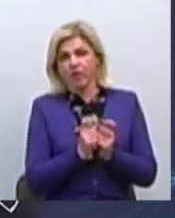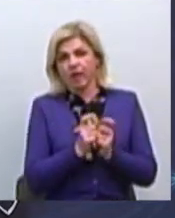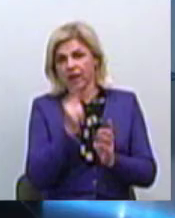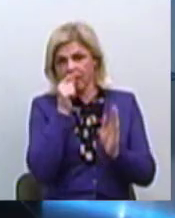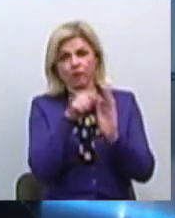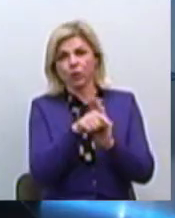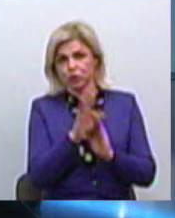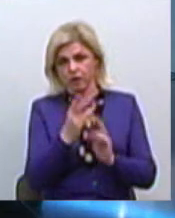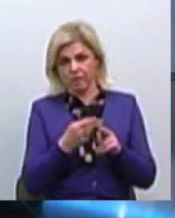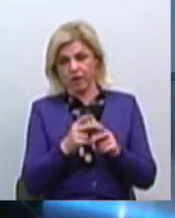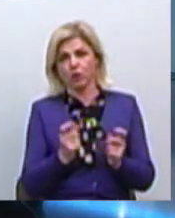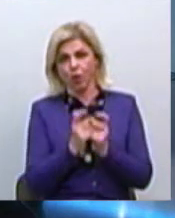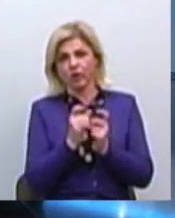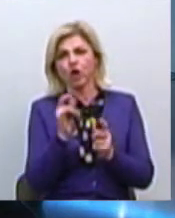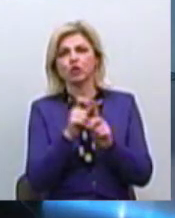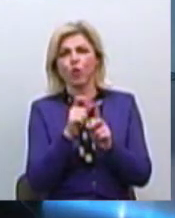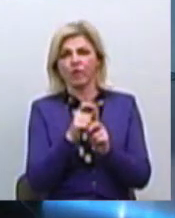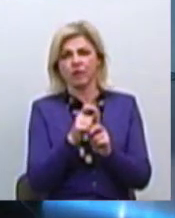в конфлікт, в словесну перепалку,